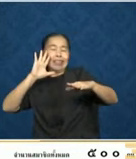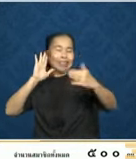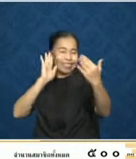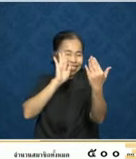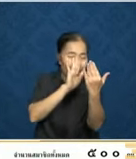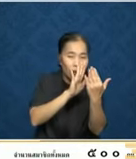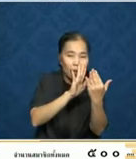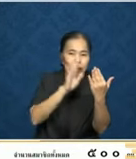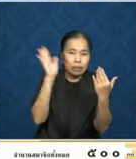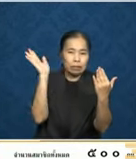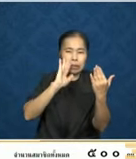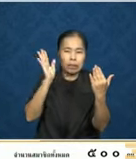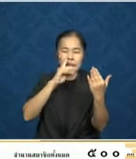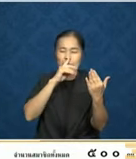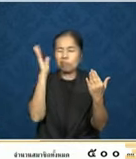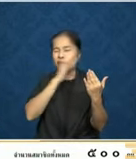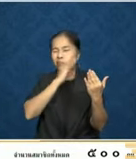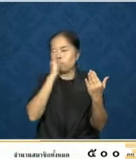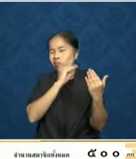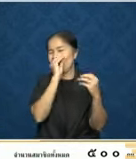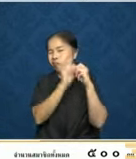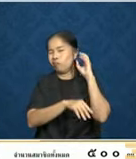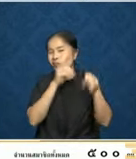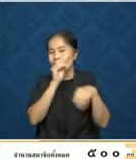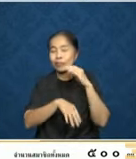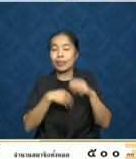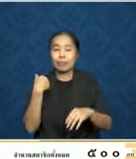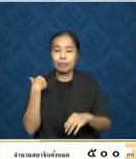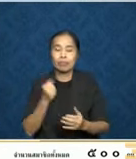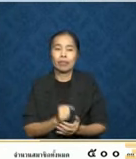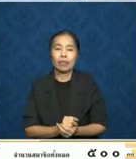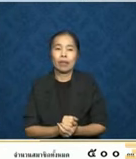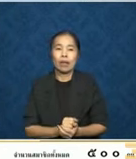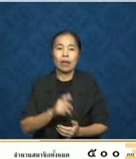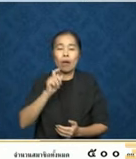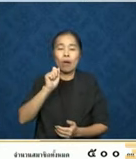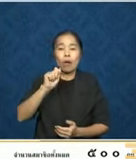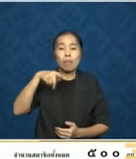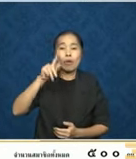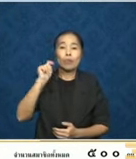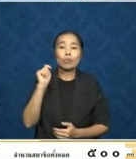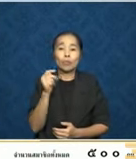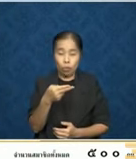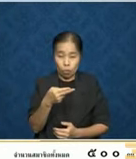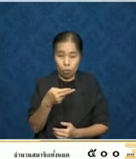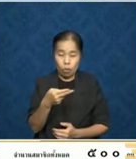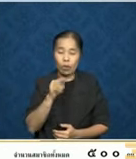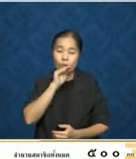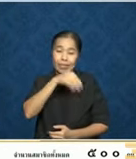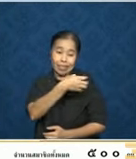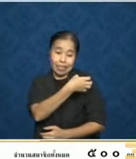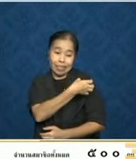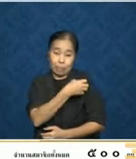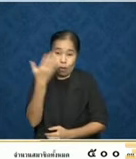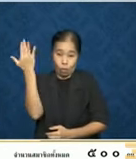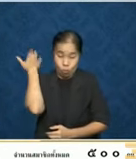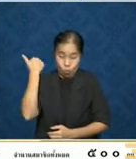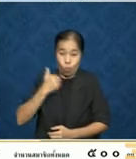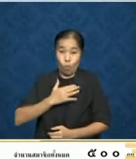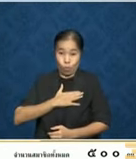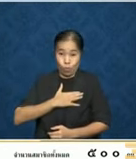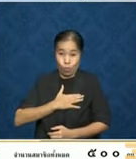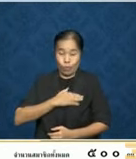ในเนี่ยส่วนใหญ่นะครับก็คือว่าการจัดการขยะขององค์กรปกครองท้องถิ่นขนาดเทศบาลผมเนี่ยนะครับแต่ก่อนเนี่ยถือว่